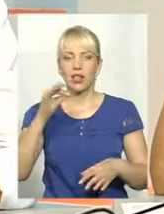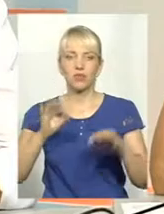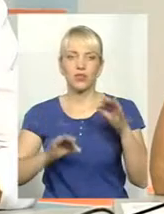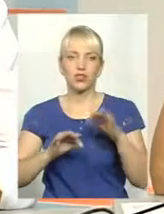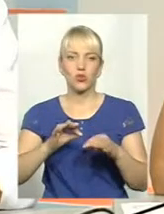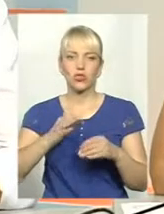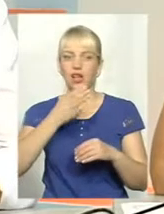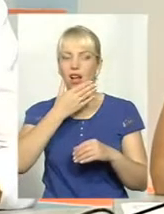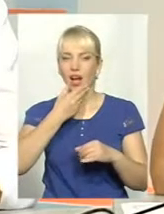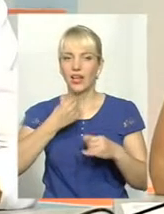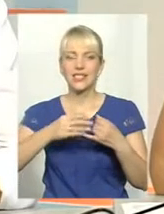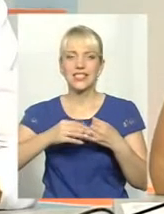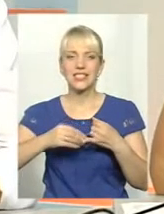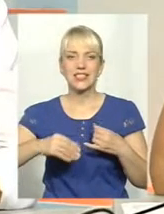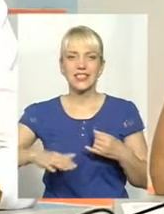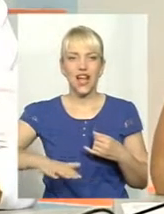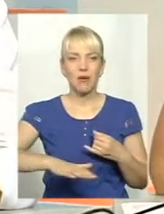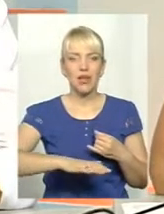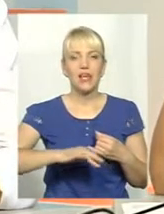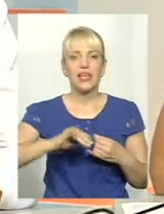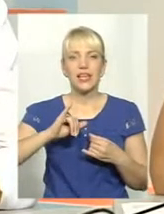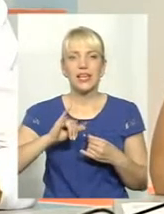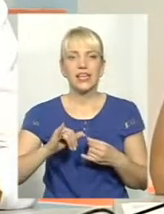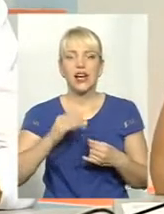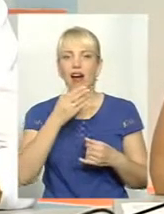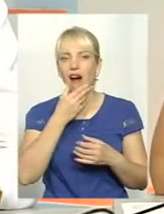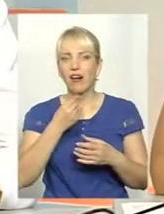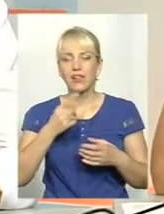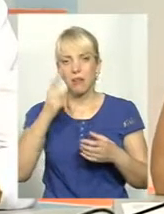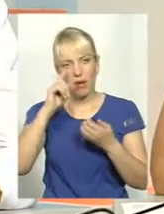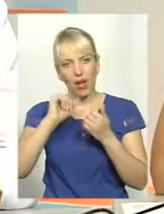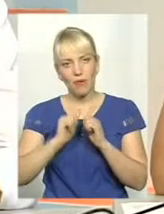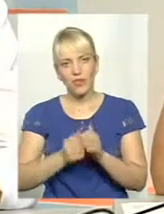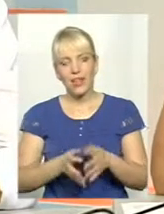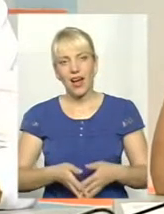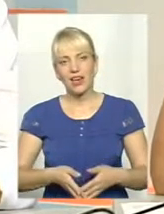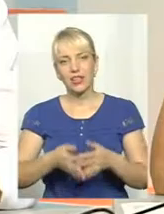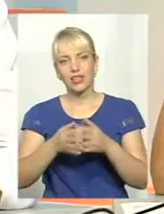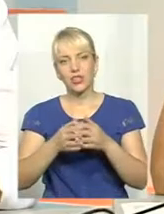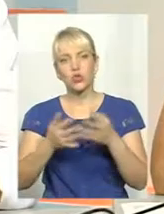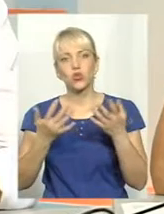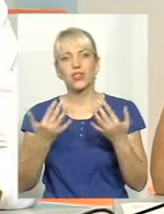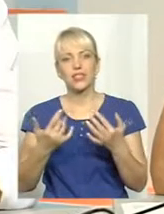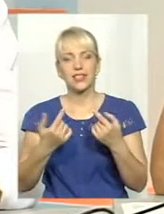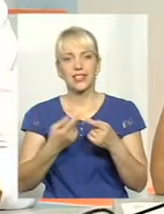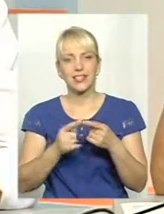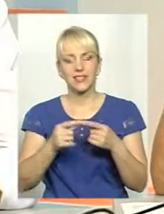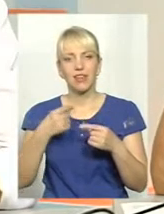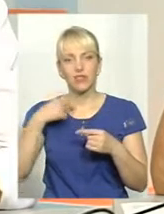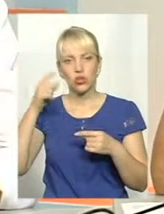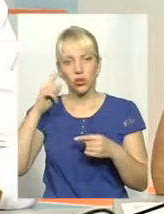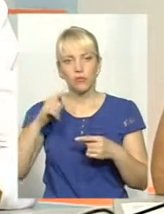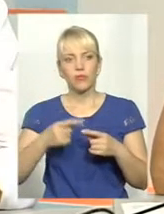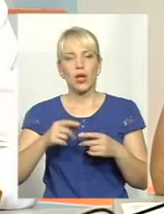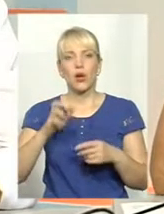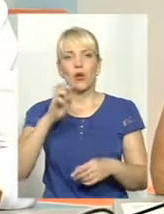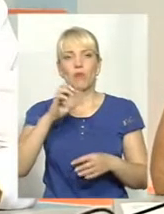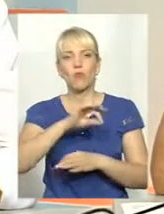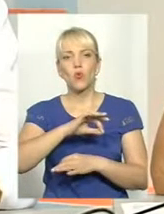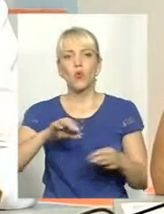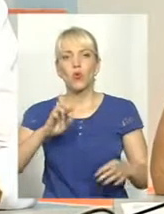їх оздоровлення. Ну і, звичайно, маючи ті ресурси, які є на території області, це вода, це гарна природа, це